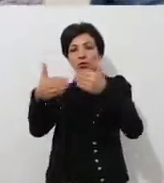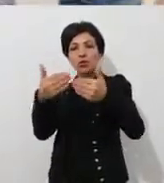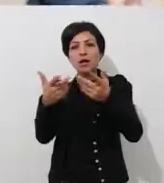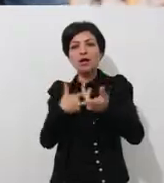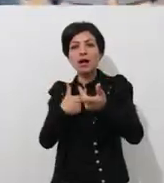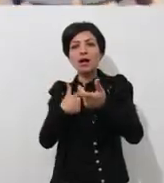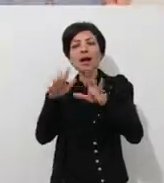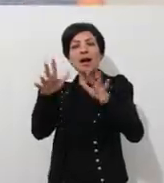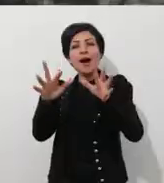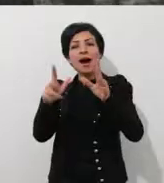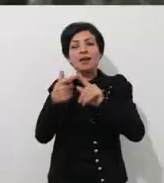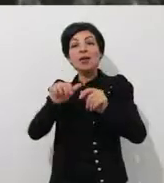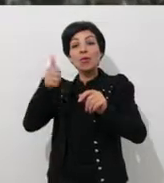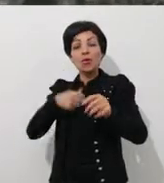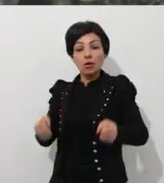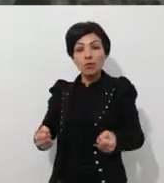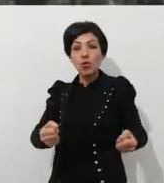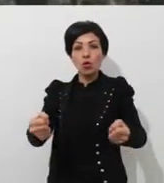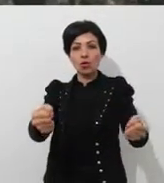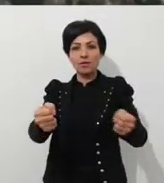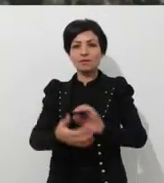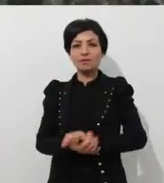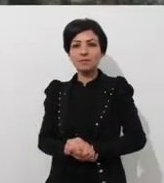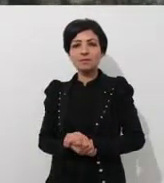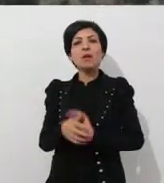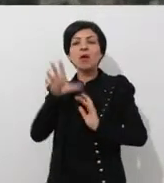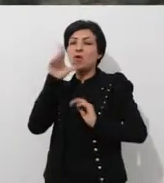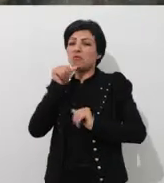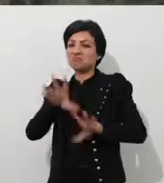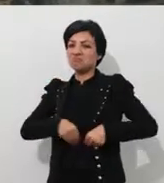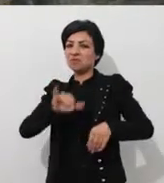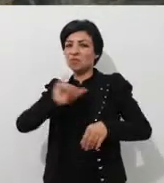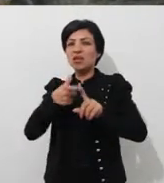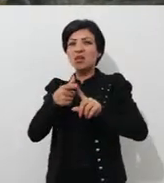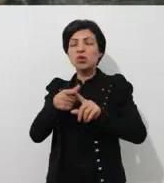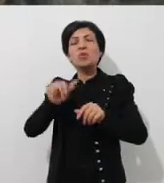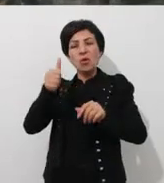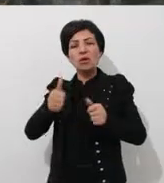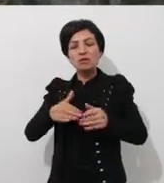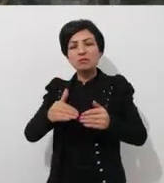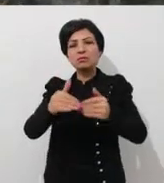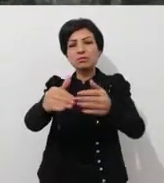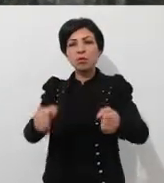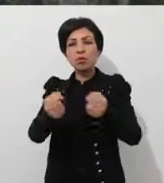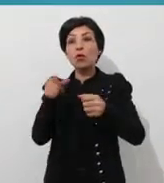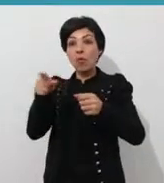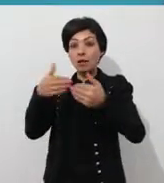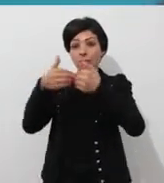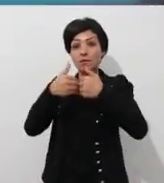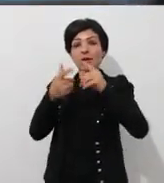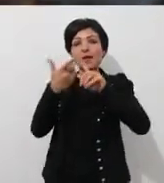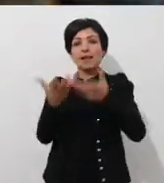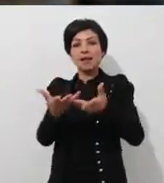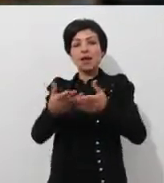ولا يطالب، هو يحب يبقى في طاوله مع اصحابه ويحب يخرج للصبوره ويحب معناه يحضر